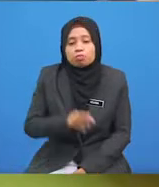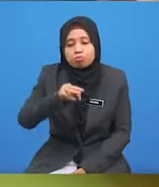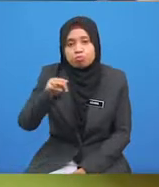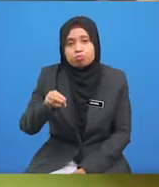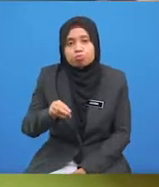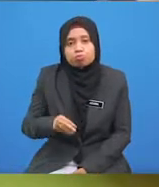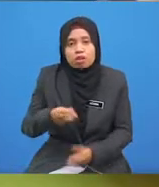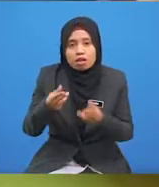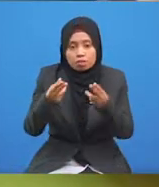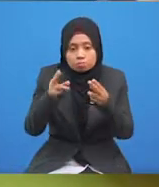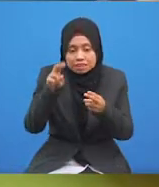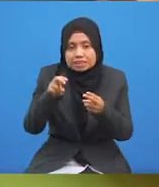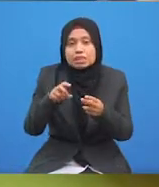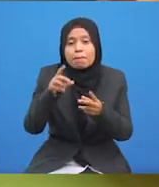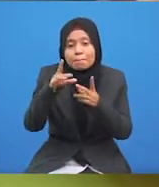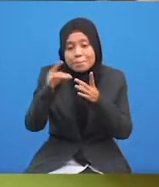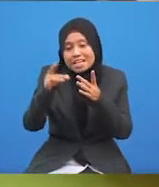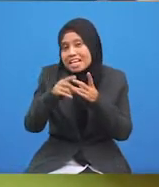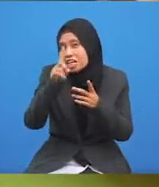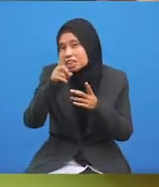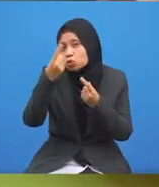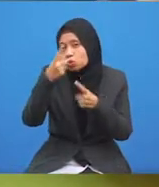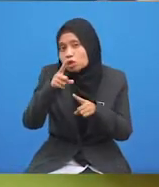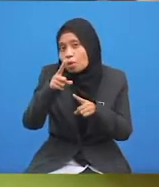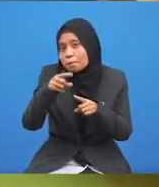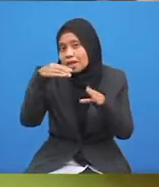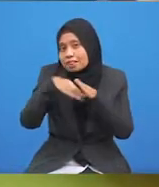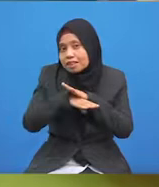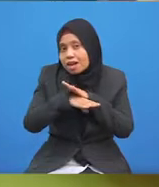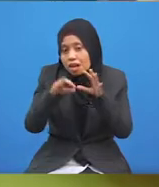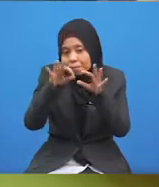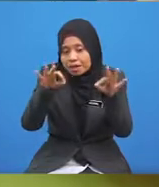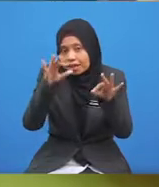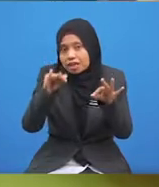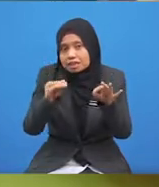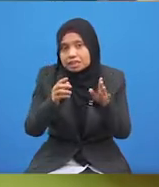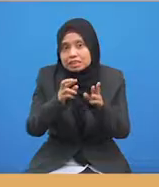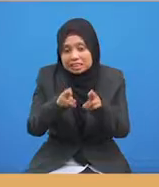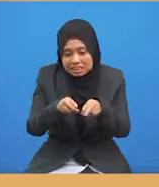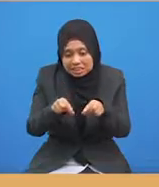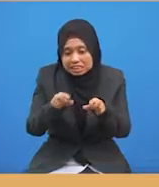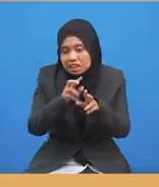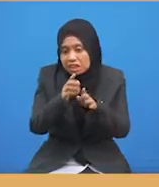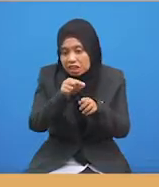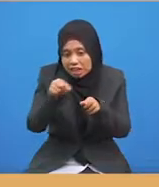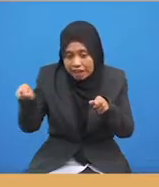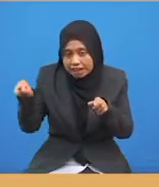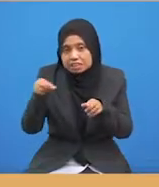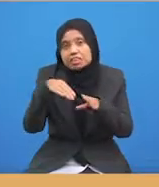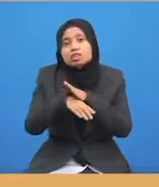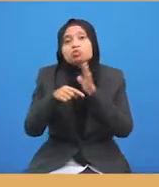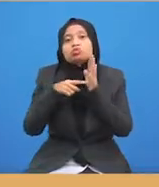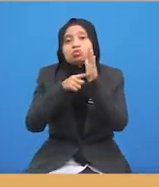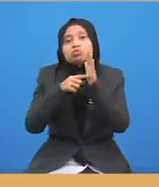Murid-murid, hendaklah memilih salah satu jawapan di dalam ayat yang digariskan seperti yang ditunjukkan